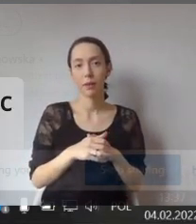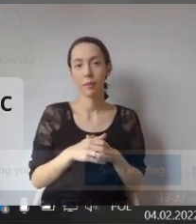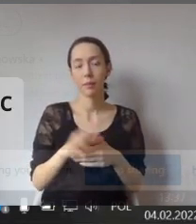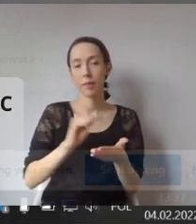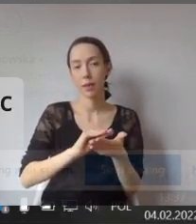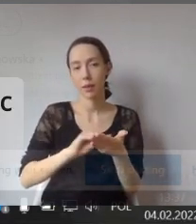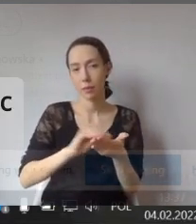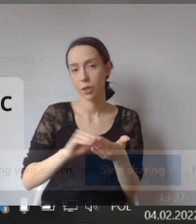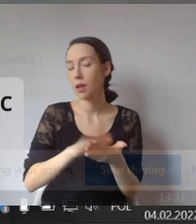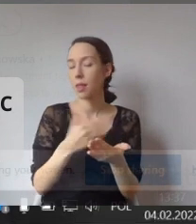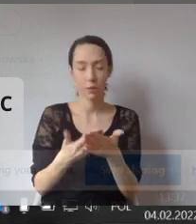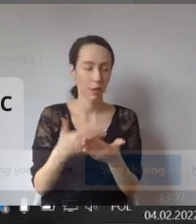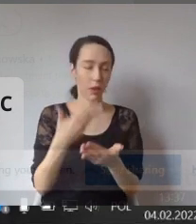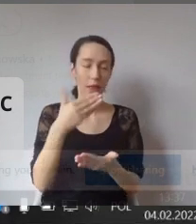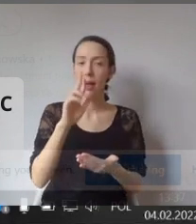Marketing,